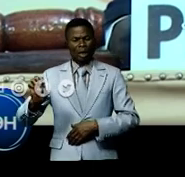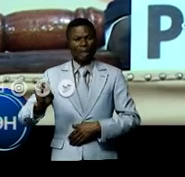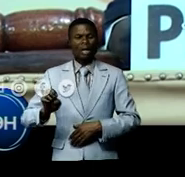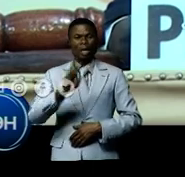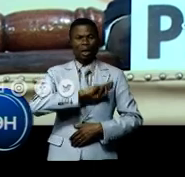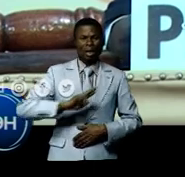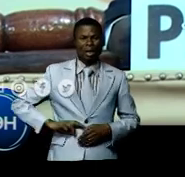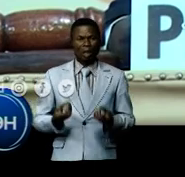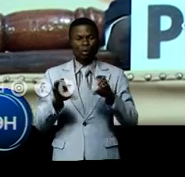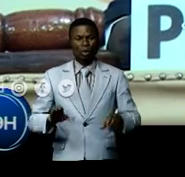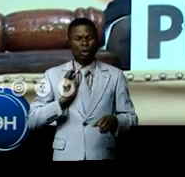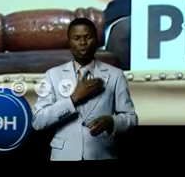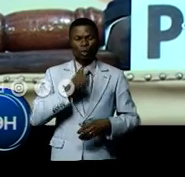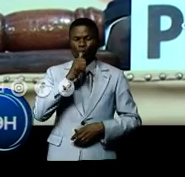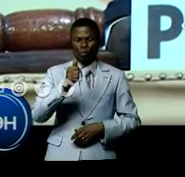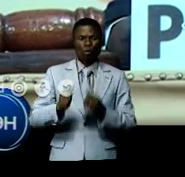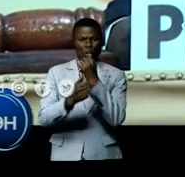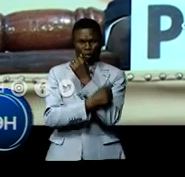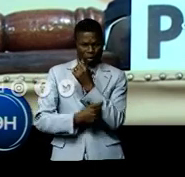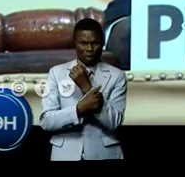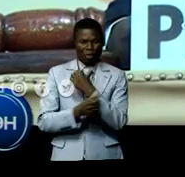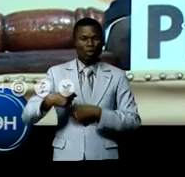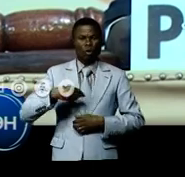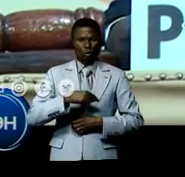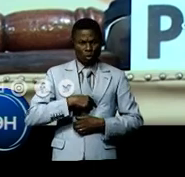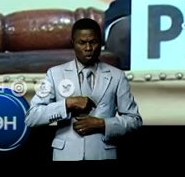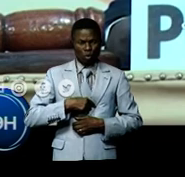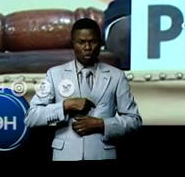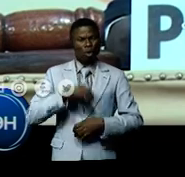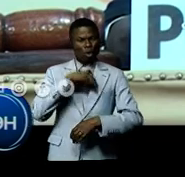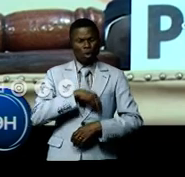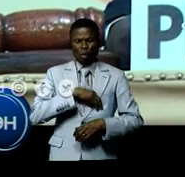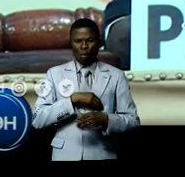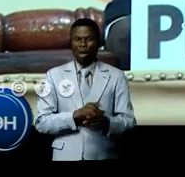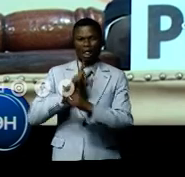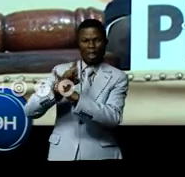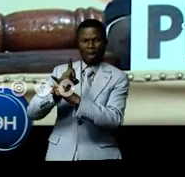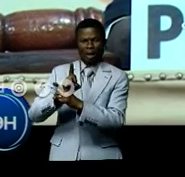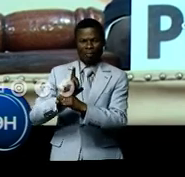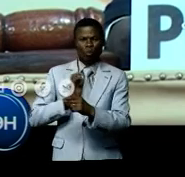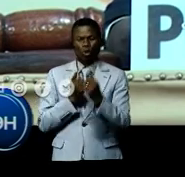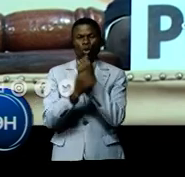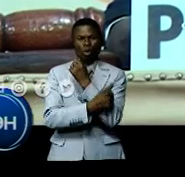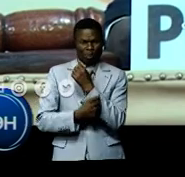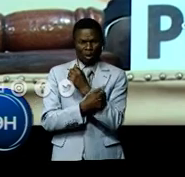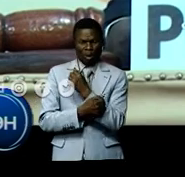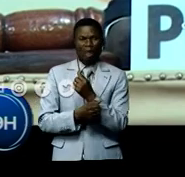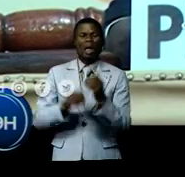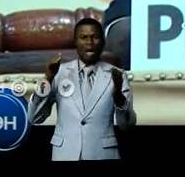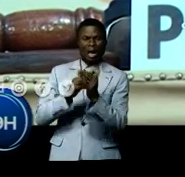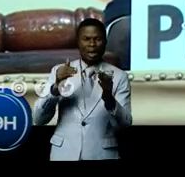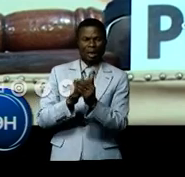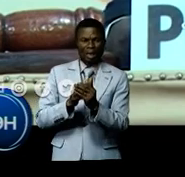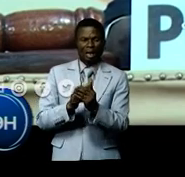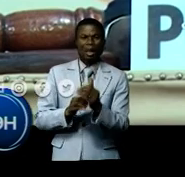du Congo, notre beau pays, nous avons tous une mission de défendre notre patrie menacée par le